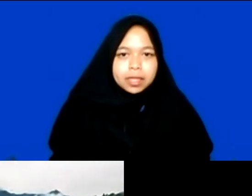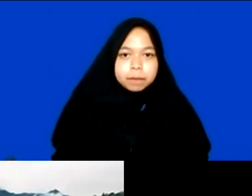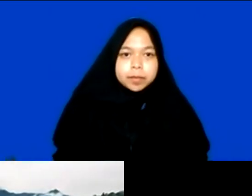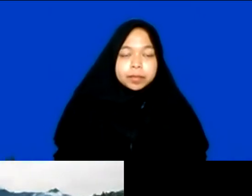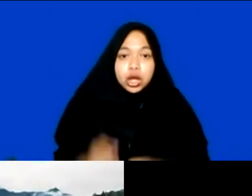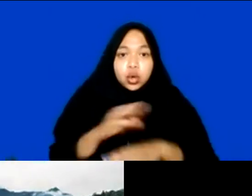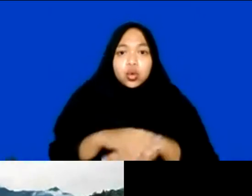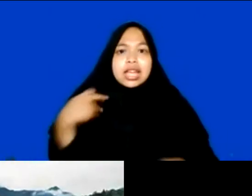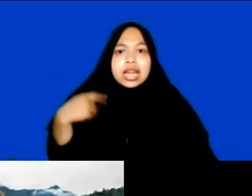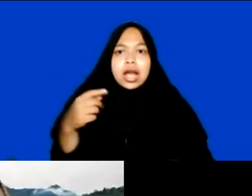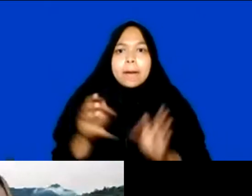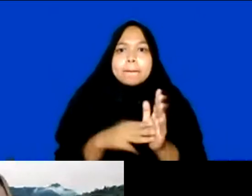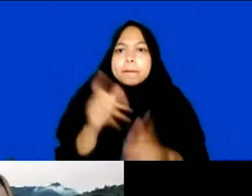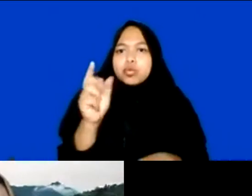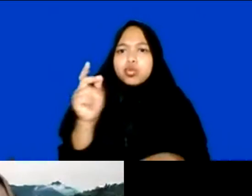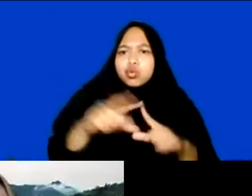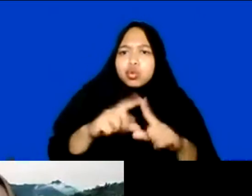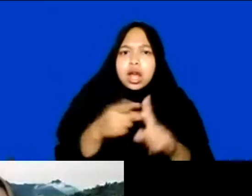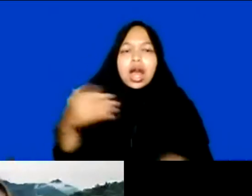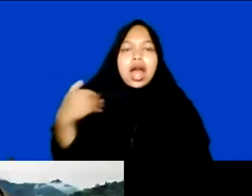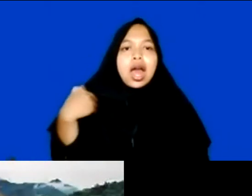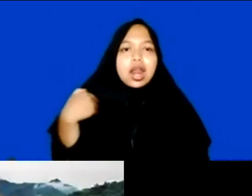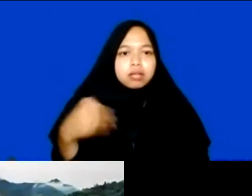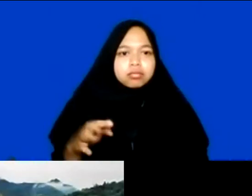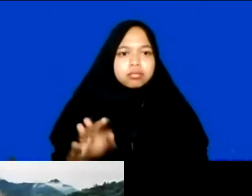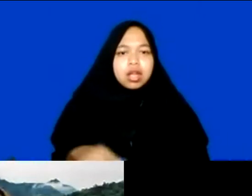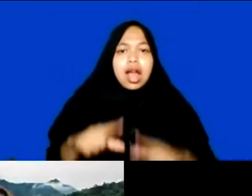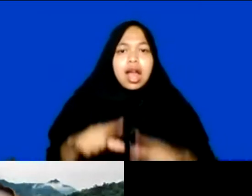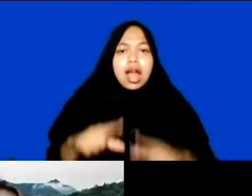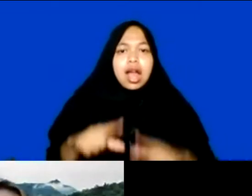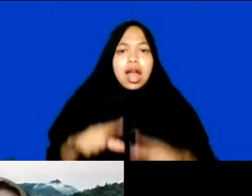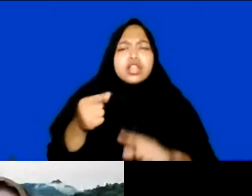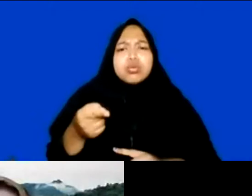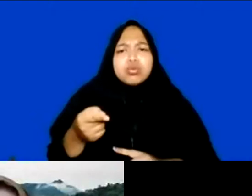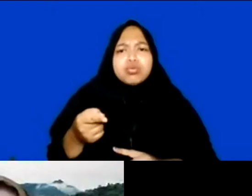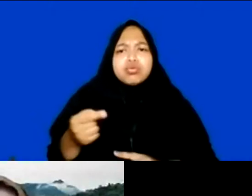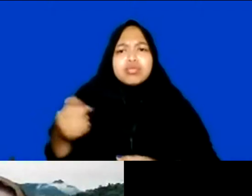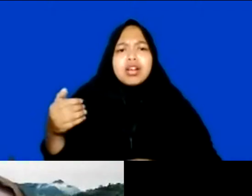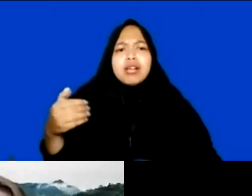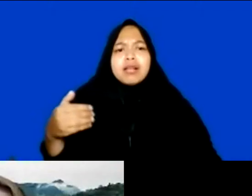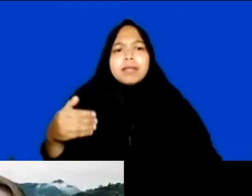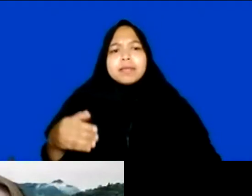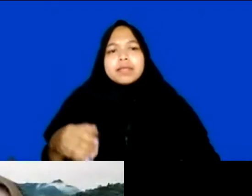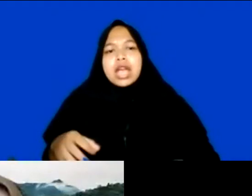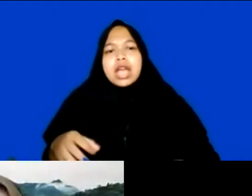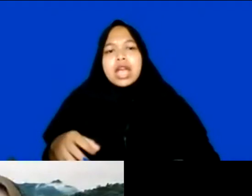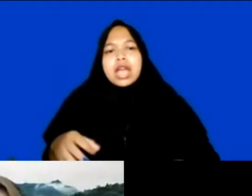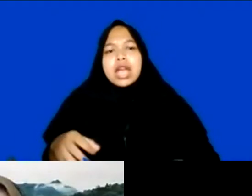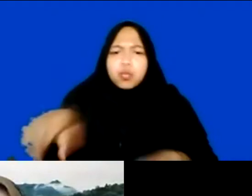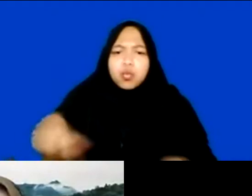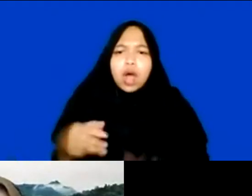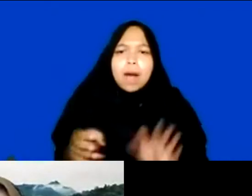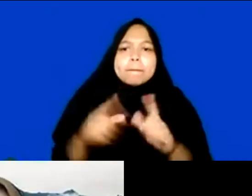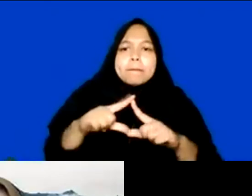sebenarnya untuk satu lembarnya seperti itu. Dan alat-alat pun sebenarnya nggak mesti semuanya yang tool-toolnya itu nggak semuanya mahal. Ada juga yang